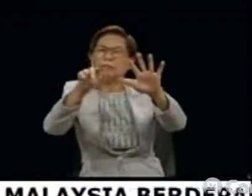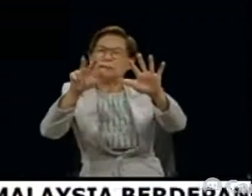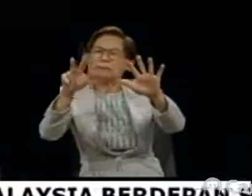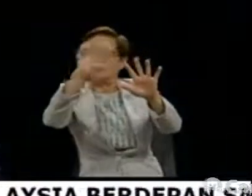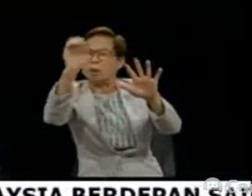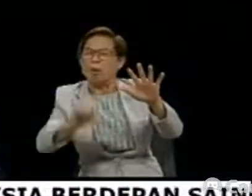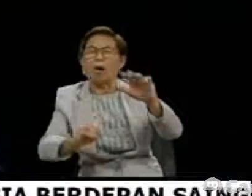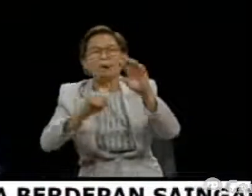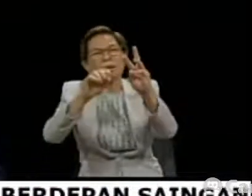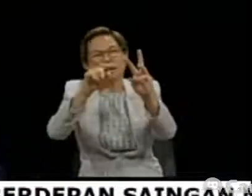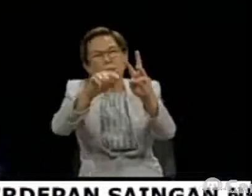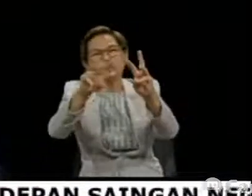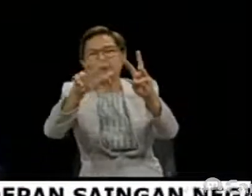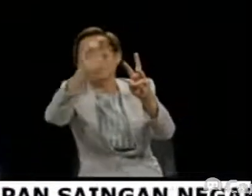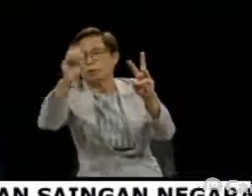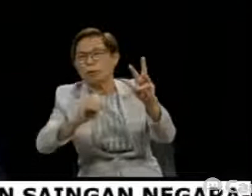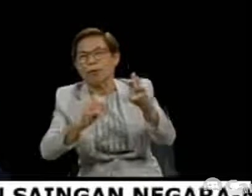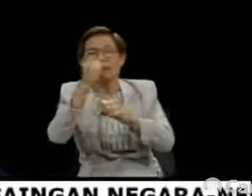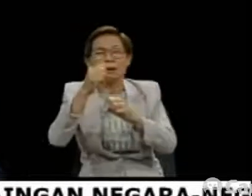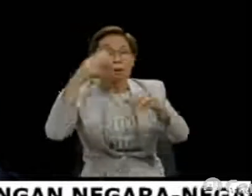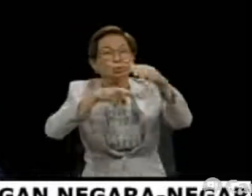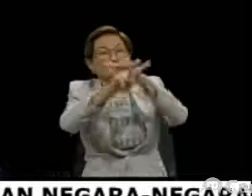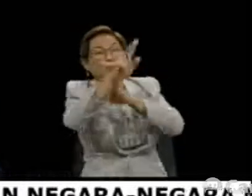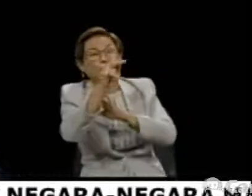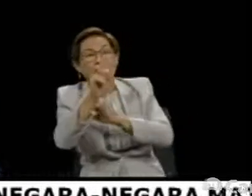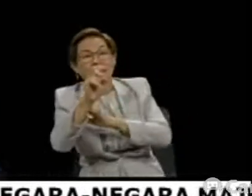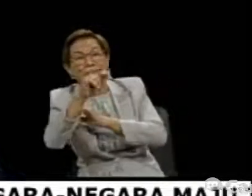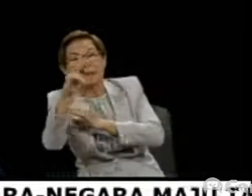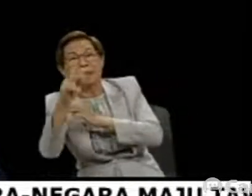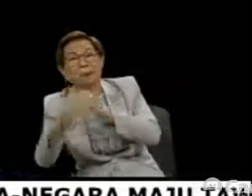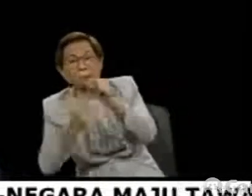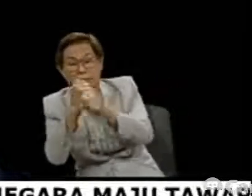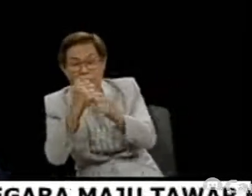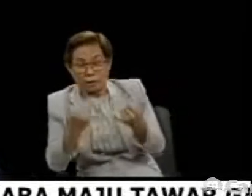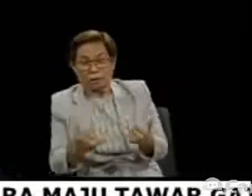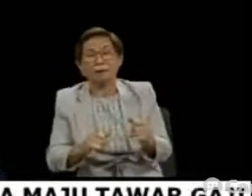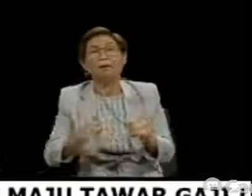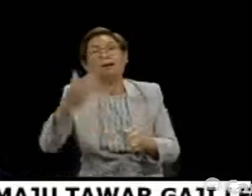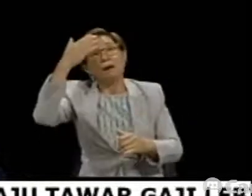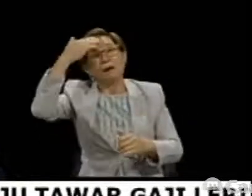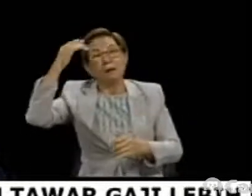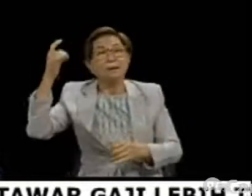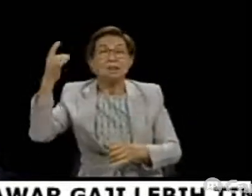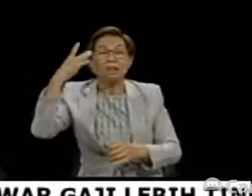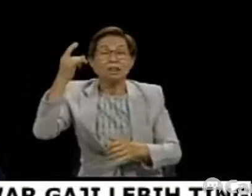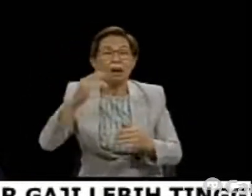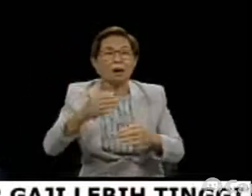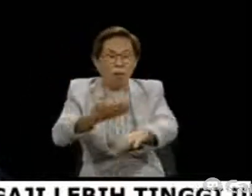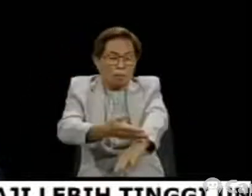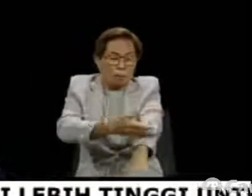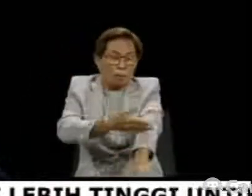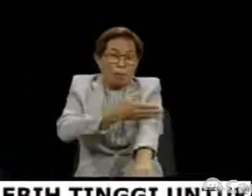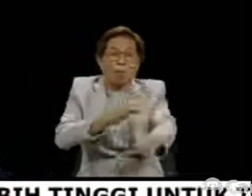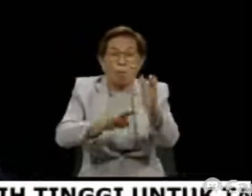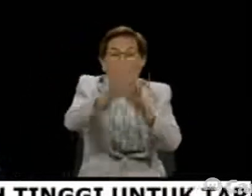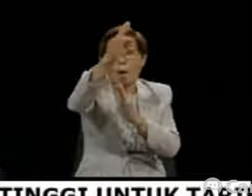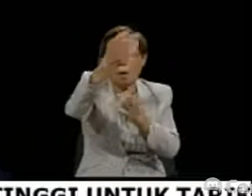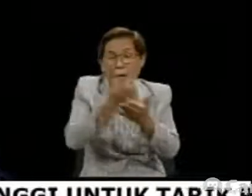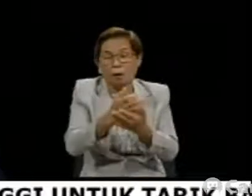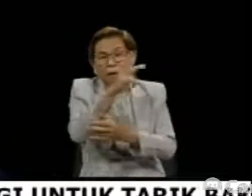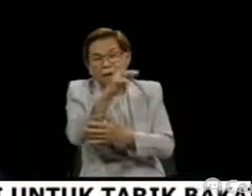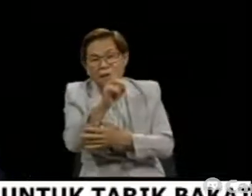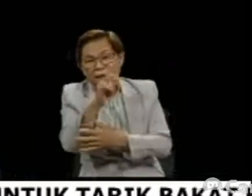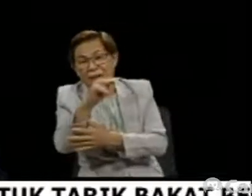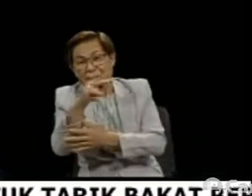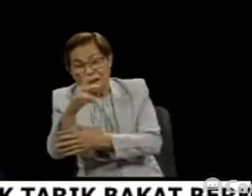Wulan pertumbuhan key pada tahun ini Jadi salah pemulihan ekonomi jelas bukan sejak dari segi kadang keep